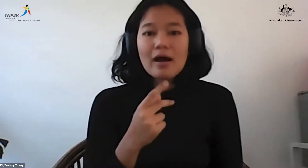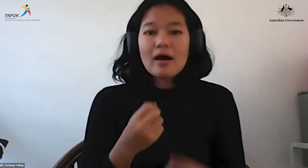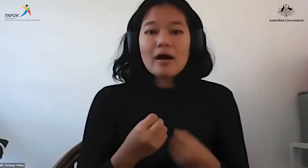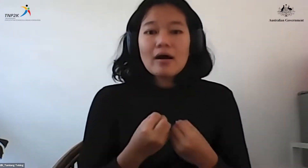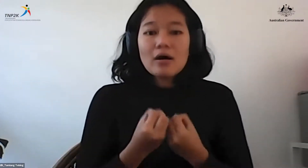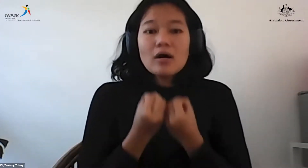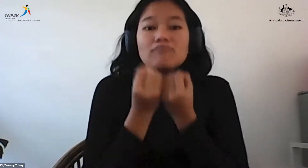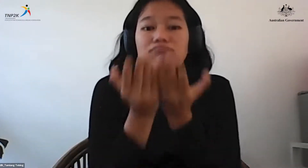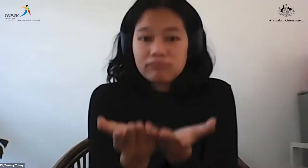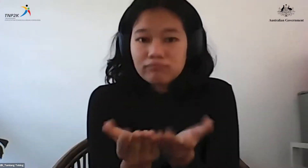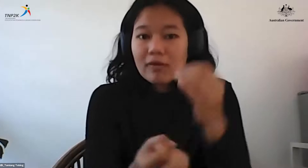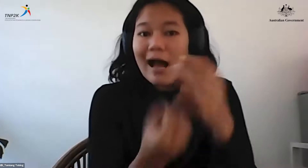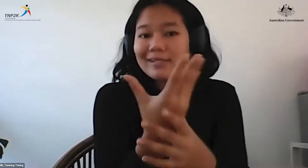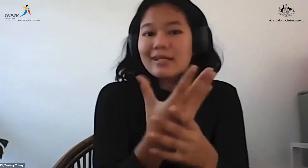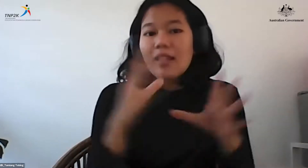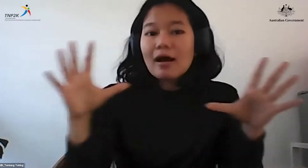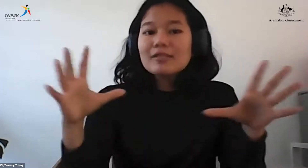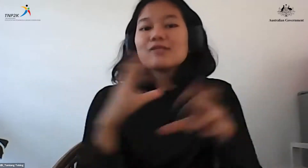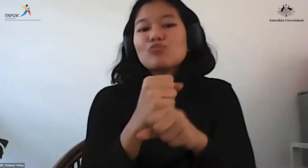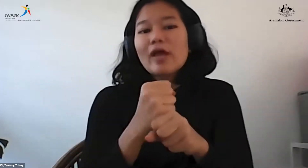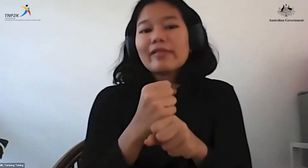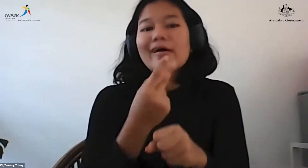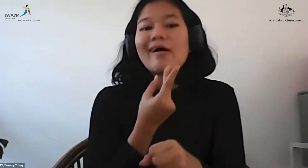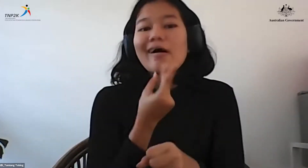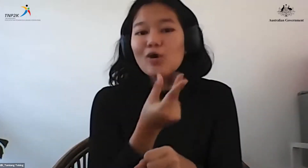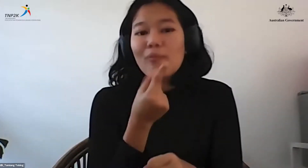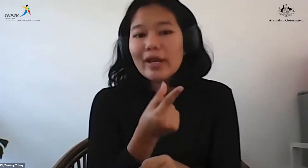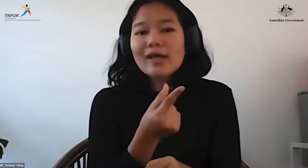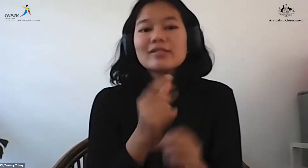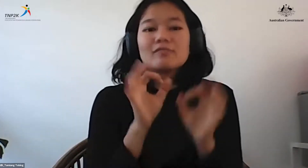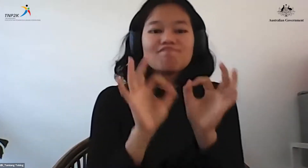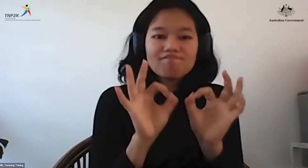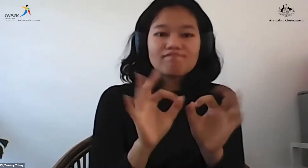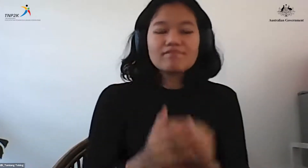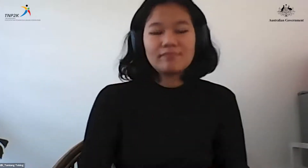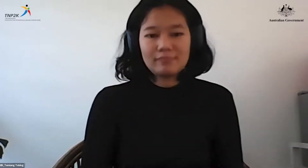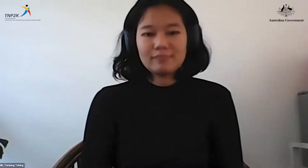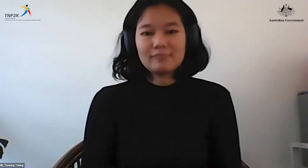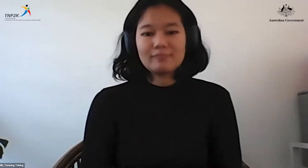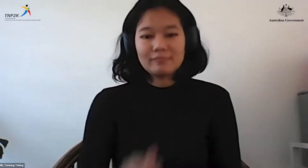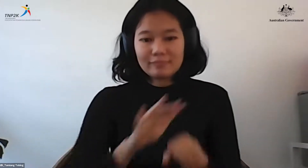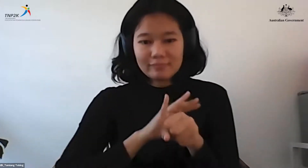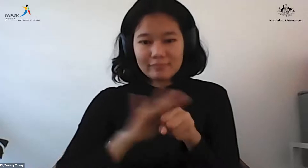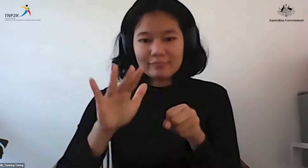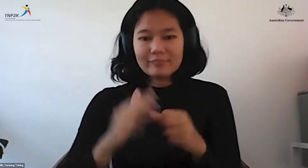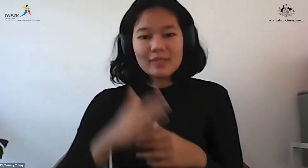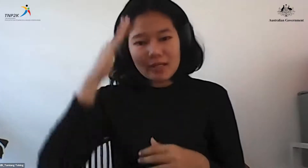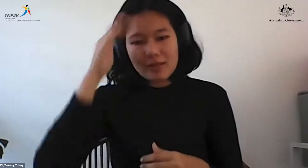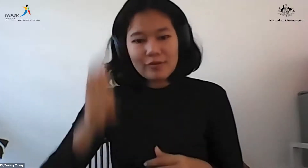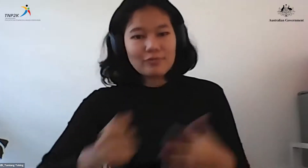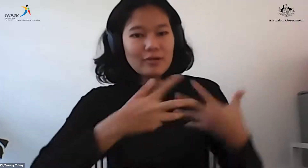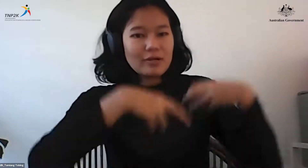menghasilkan kesimpulan-kesimpulan rekomendasi yang bermanfaat bagi semua. Nah, demikian Bapak-Ibu semua. Assalamualaikum